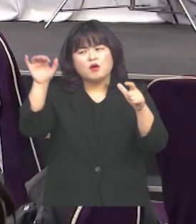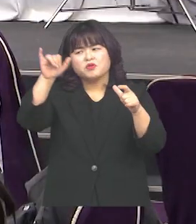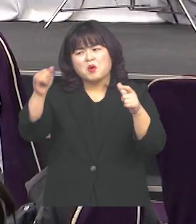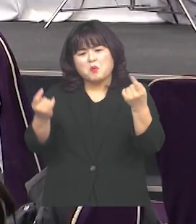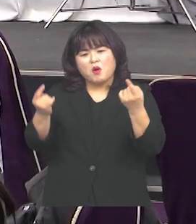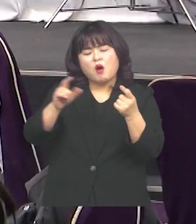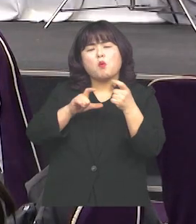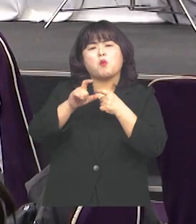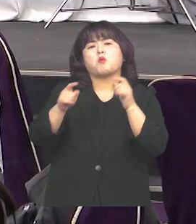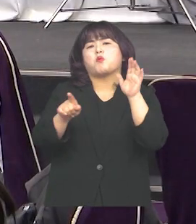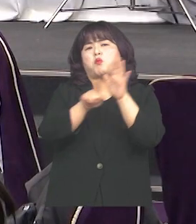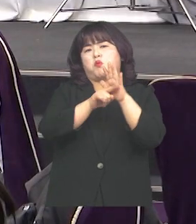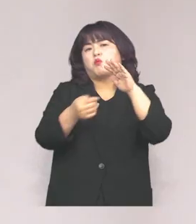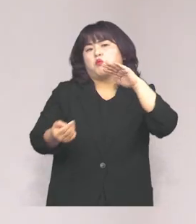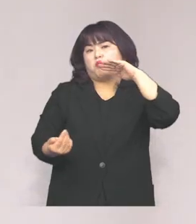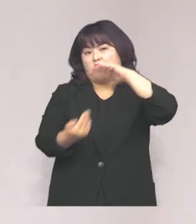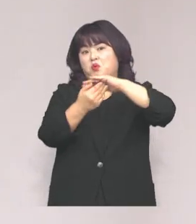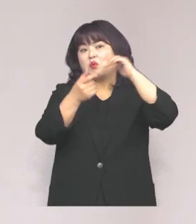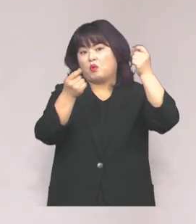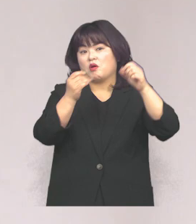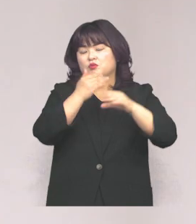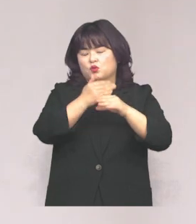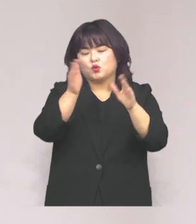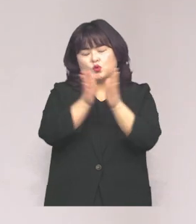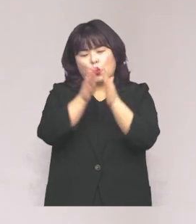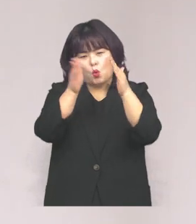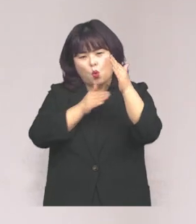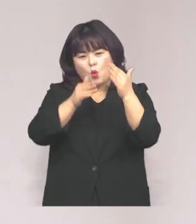열기가 전국 최고 수준이라며 시는